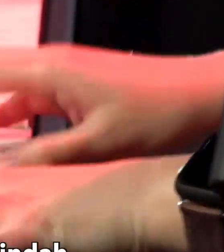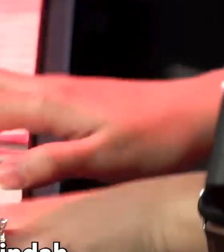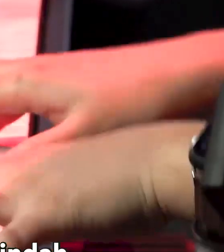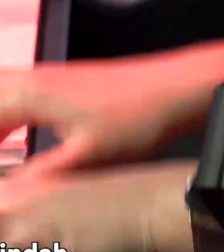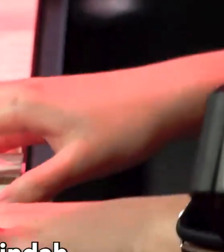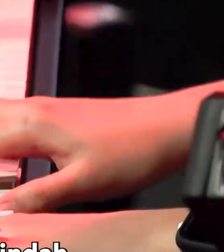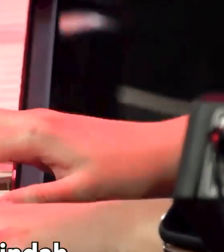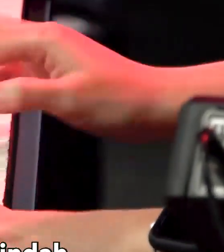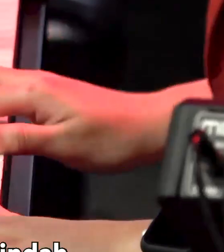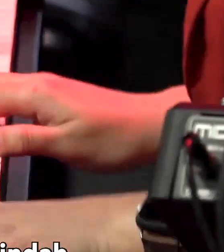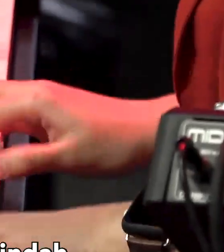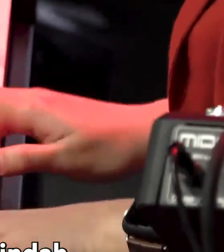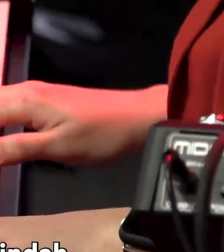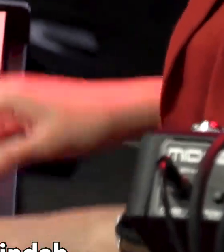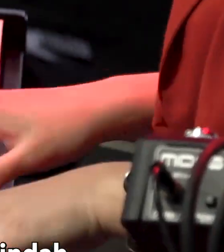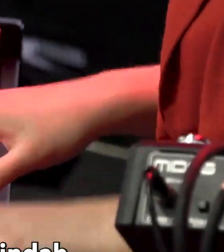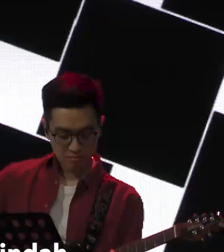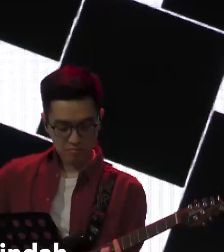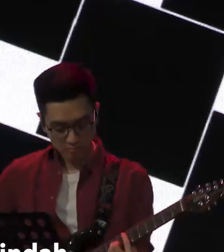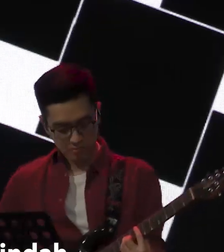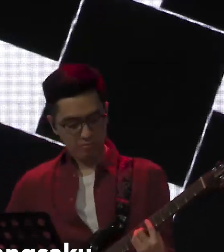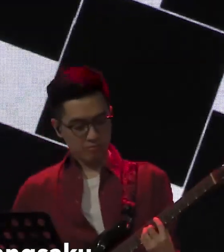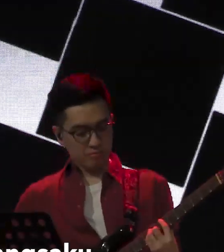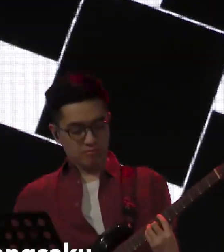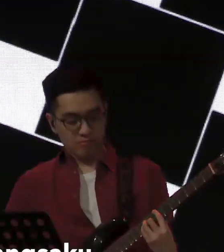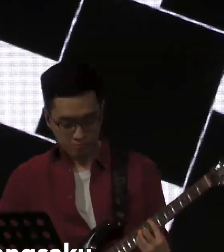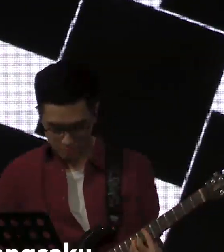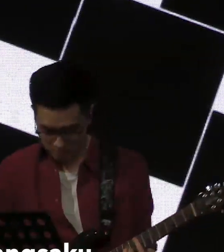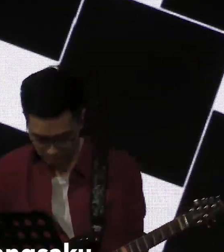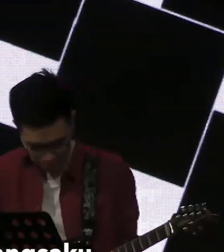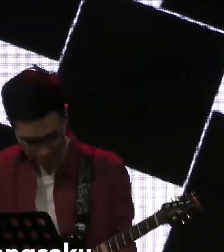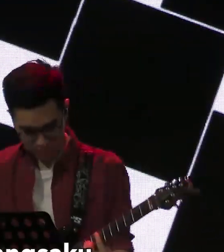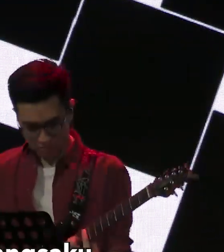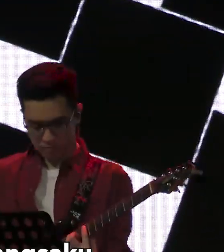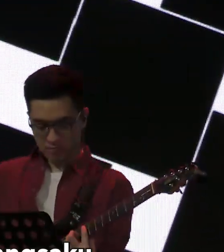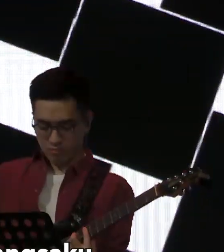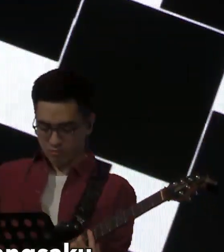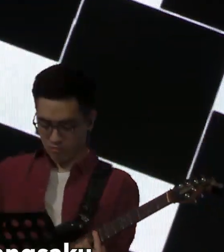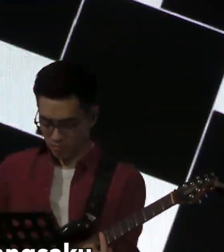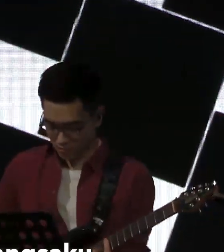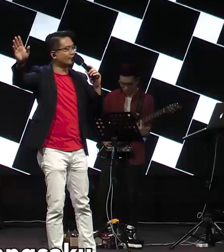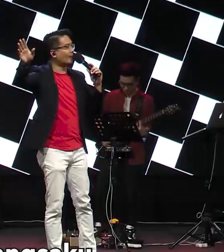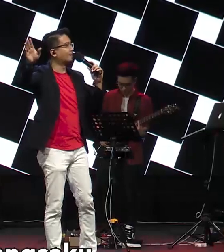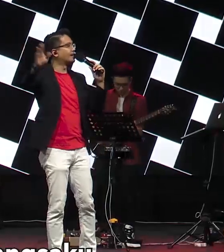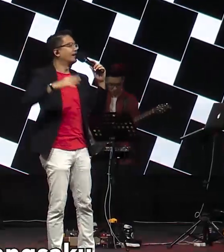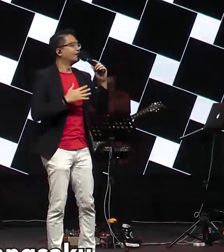perbedaan yang begitu indah. Ku kagumi engkau,